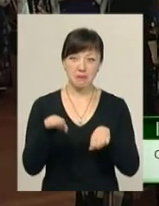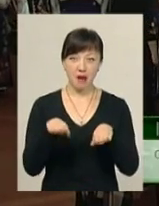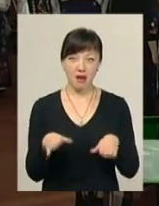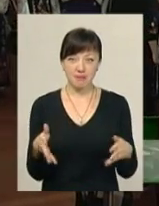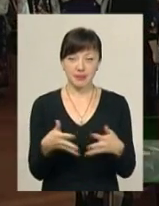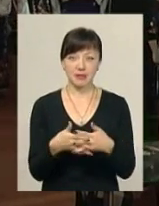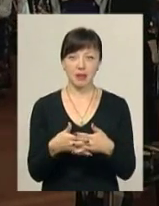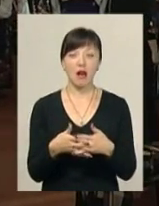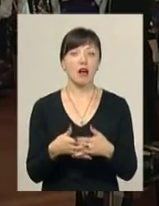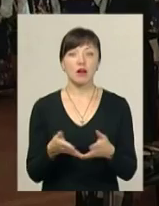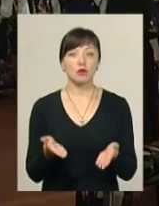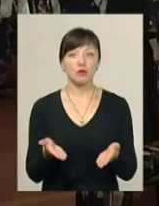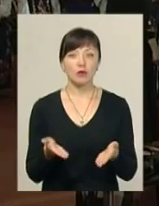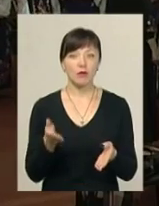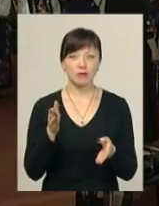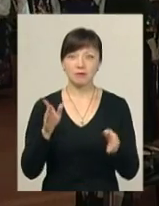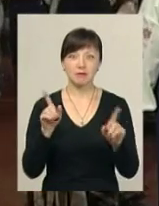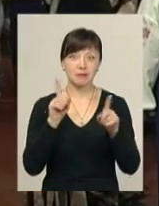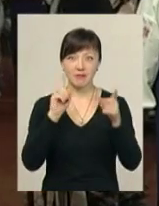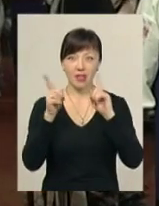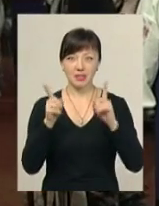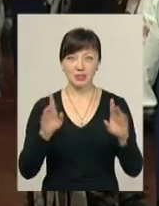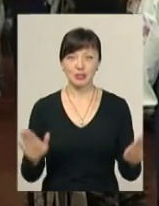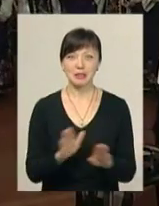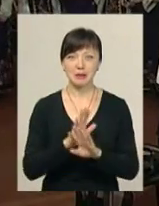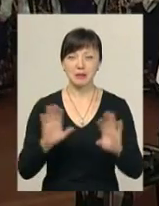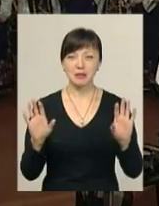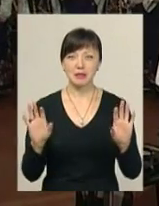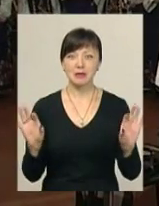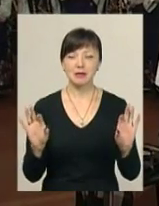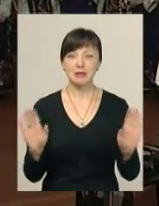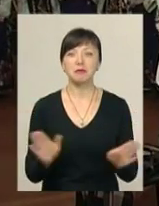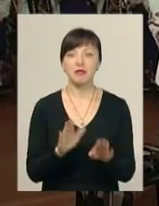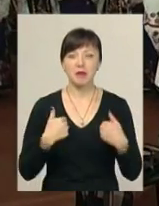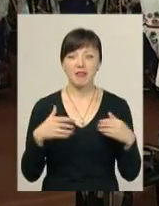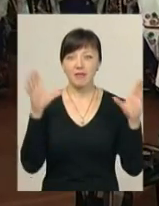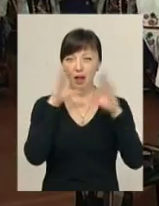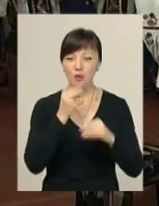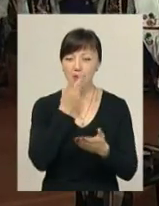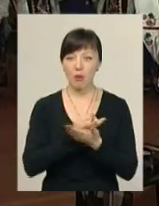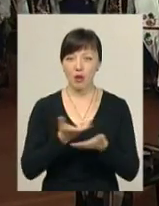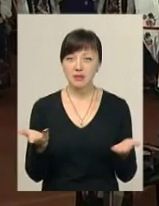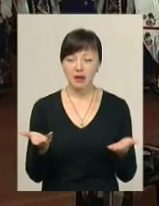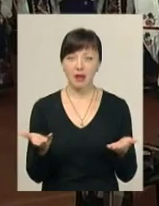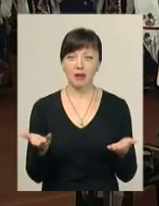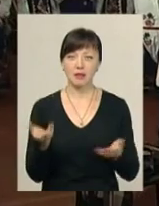злиття, тобто фантастичний спів. Дуже радий, що мені вдалося показати